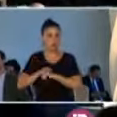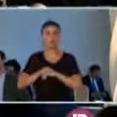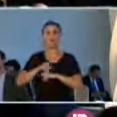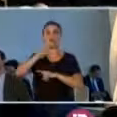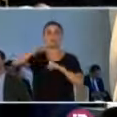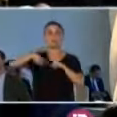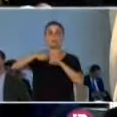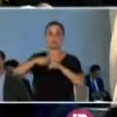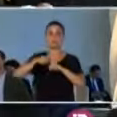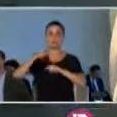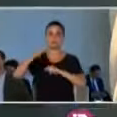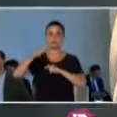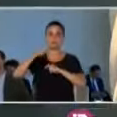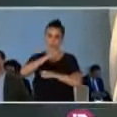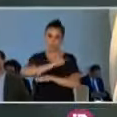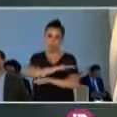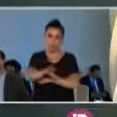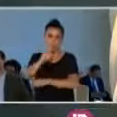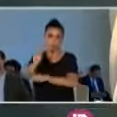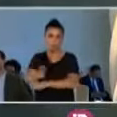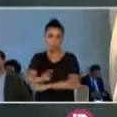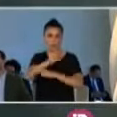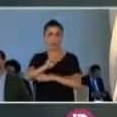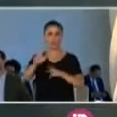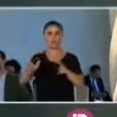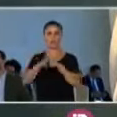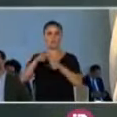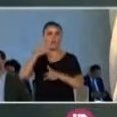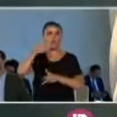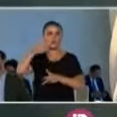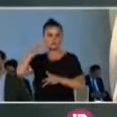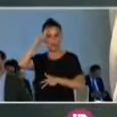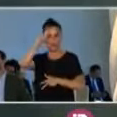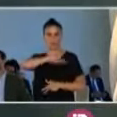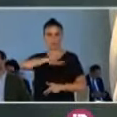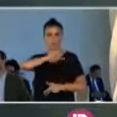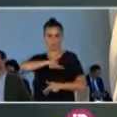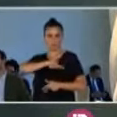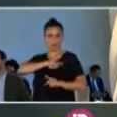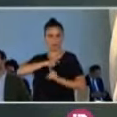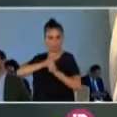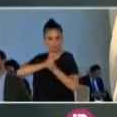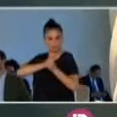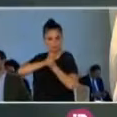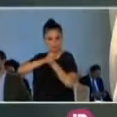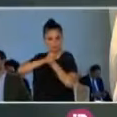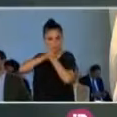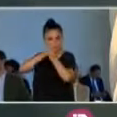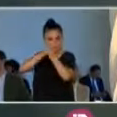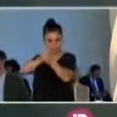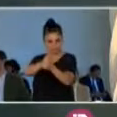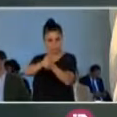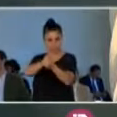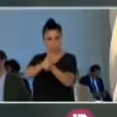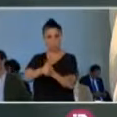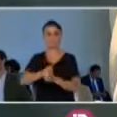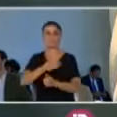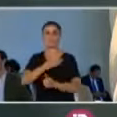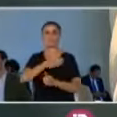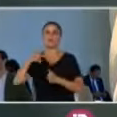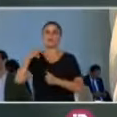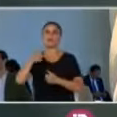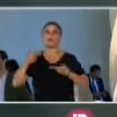reserves marines. La societat més digna i ètica que perseguim ens assenyala una única direcció: consolidar més